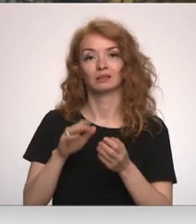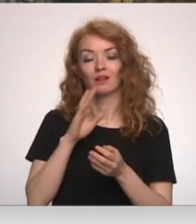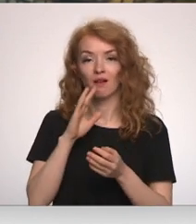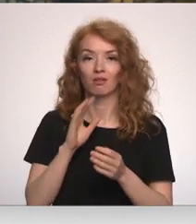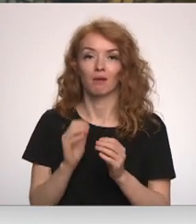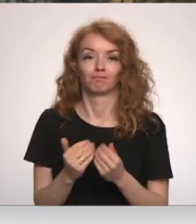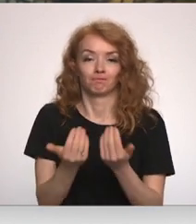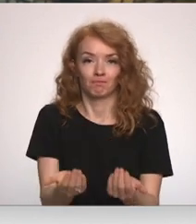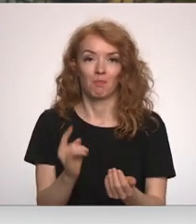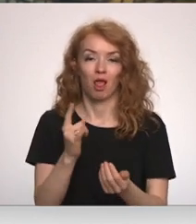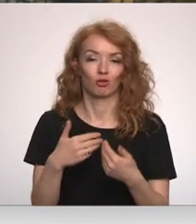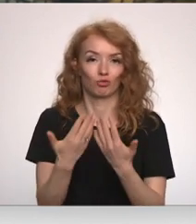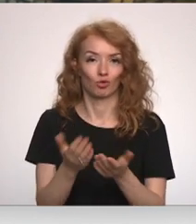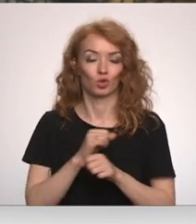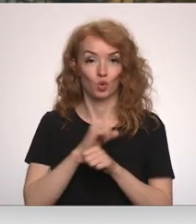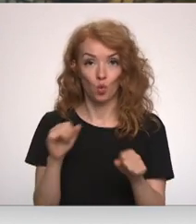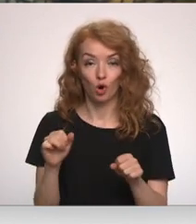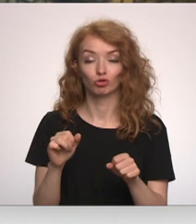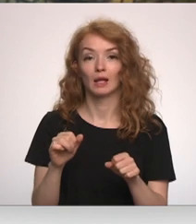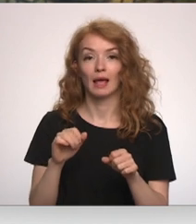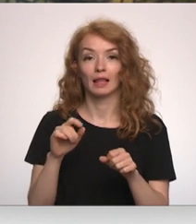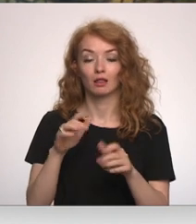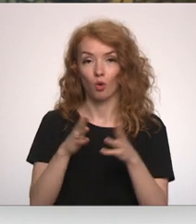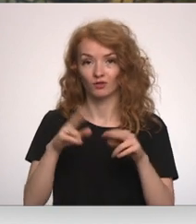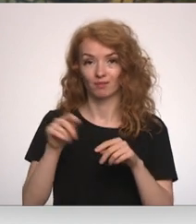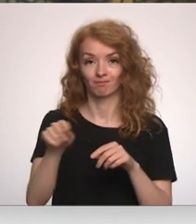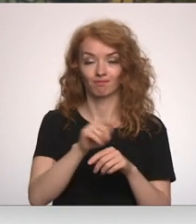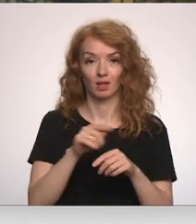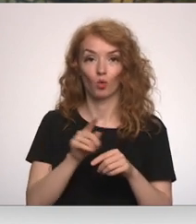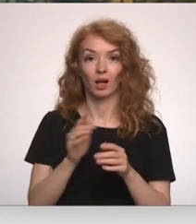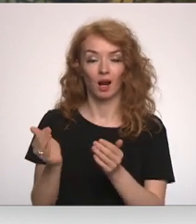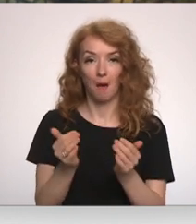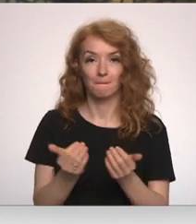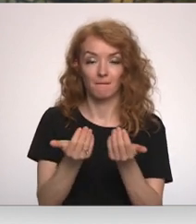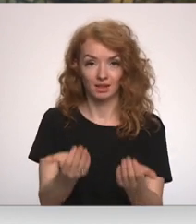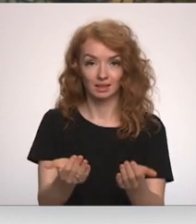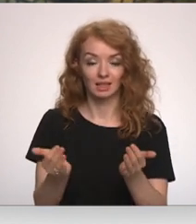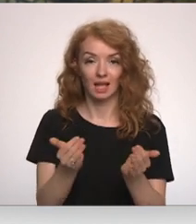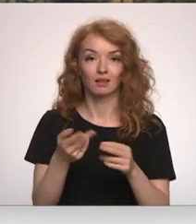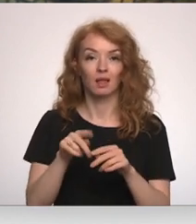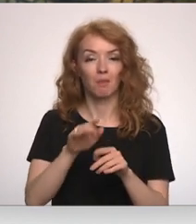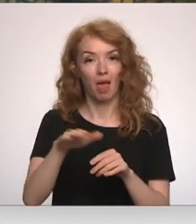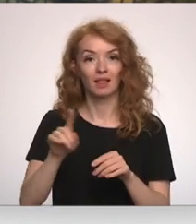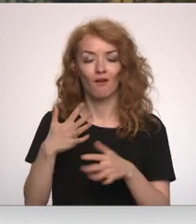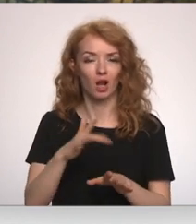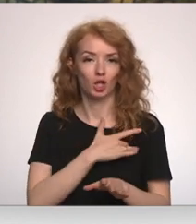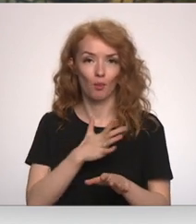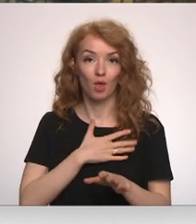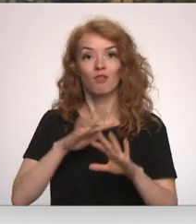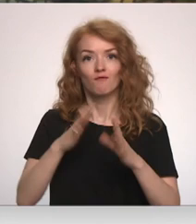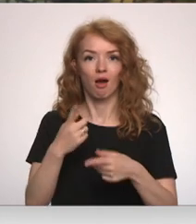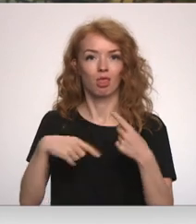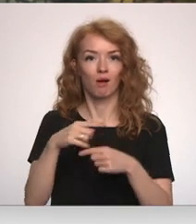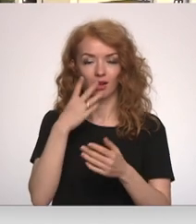veidā. Kopš Latvijā vairākās pilsētās darbojas glābēja Silītes, visi tajās atstātie mazuļi ir adoptēti vai nonākuši atpakaļ savā